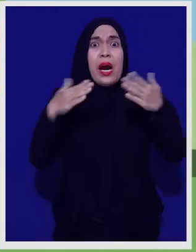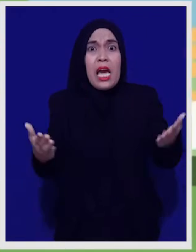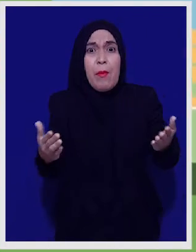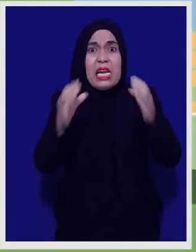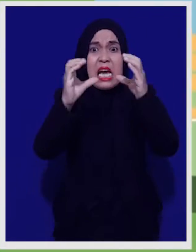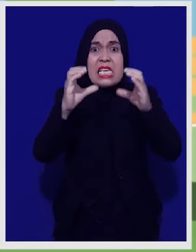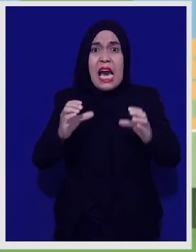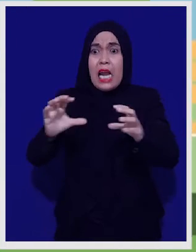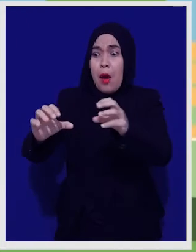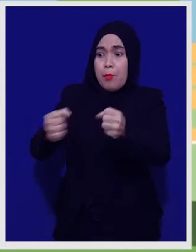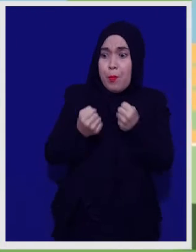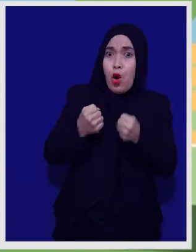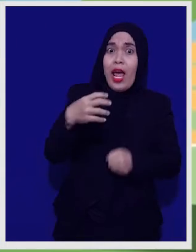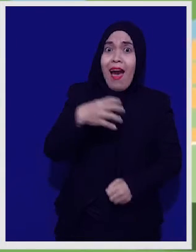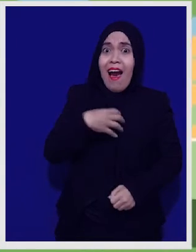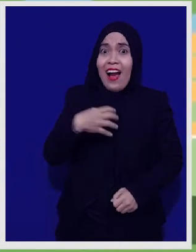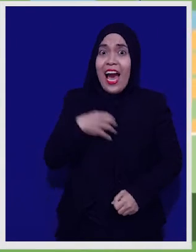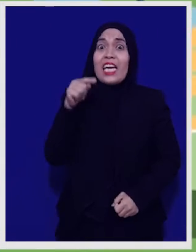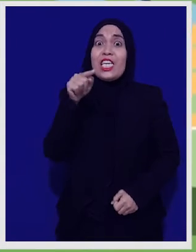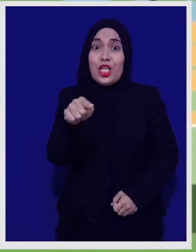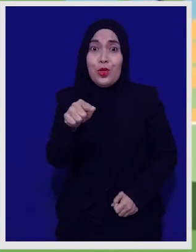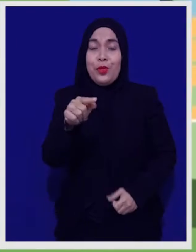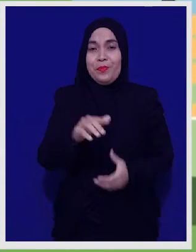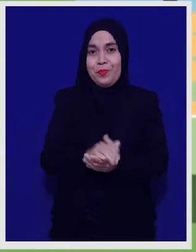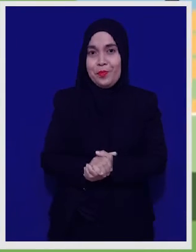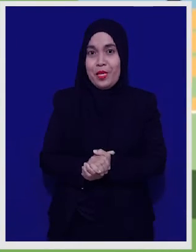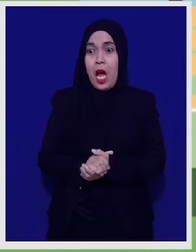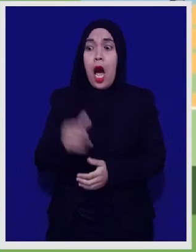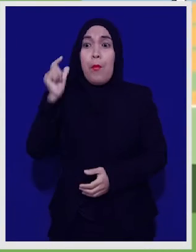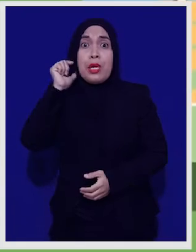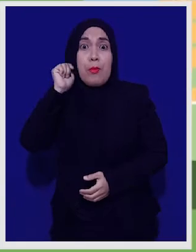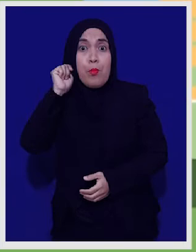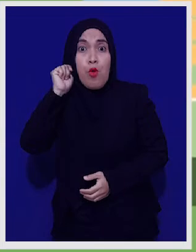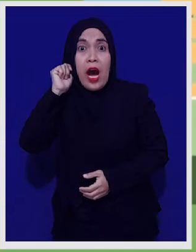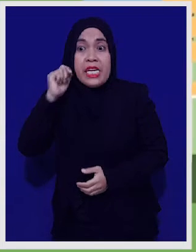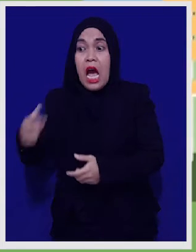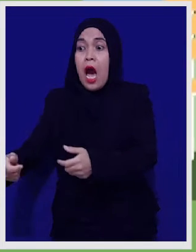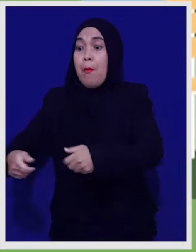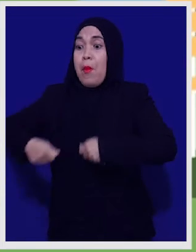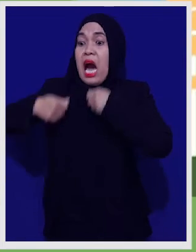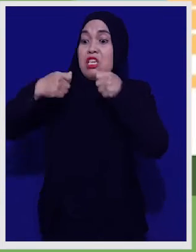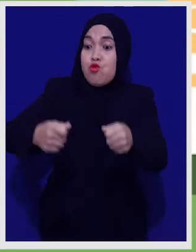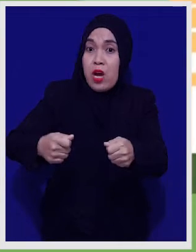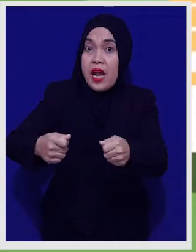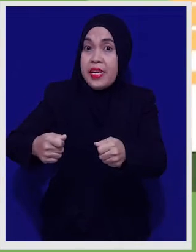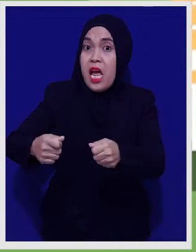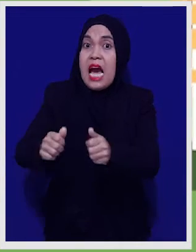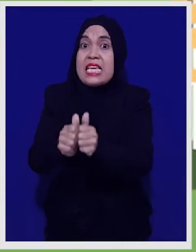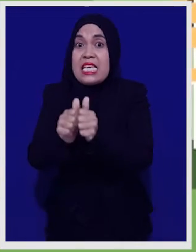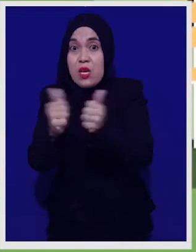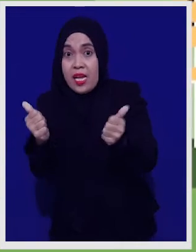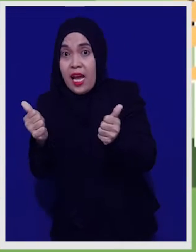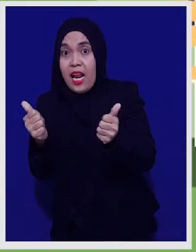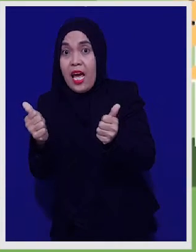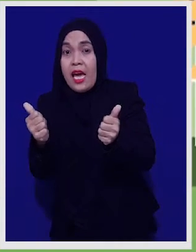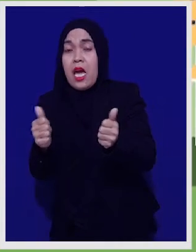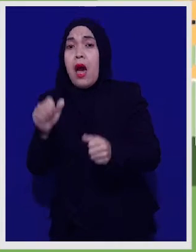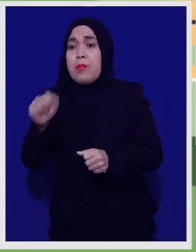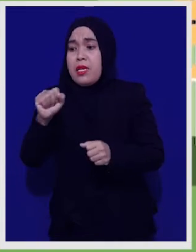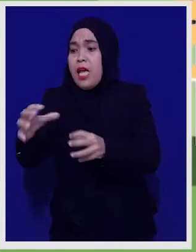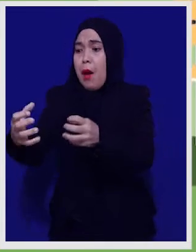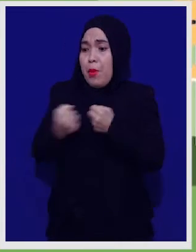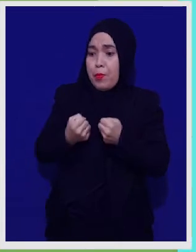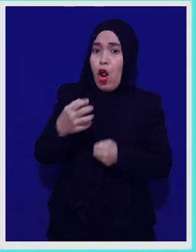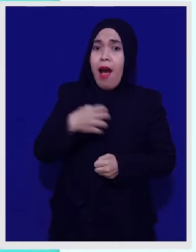Ba'a caronyo mandapean hak-hak tasabui, untuk pihak istri nan mengajukan gugatan cerai, bisa mandapi hak-hak tasabui